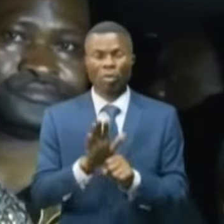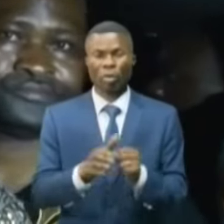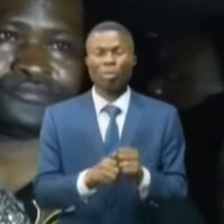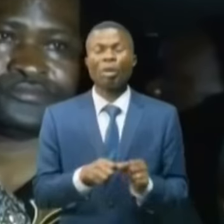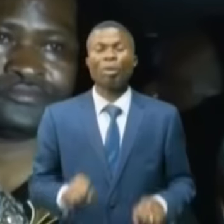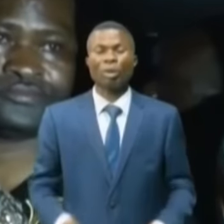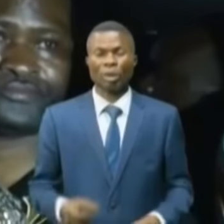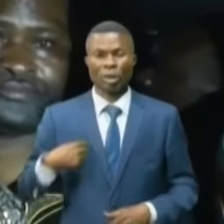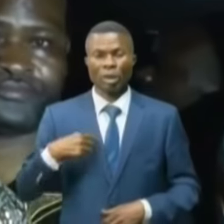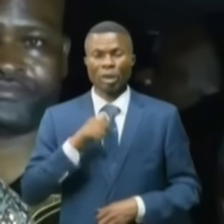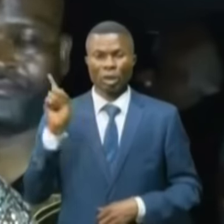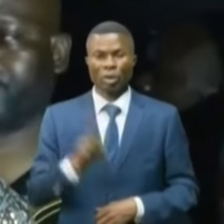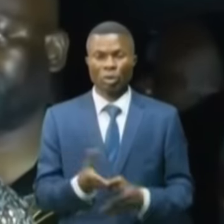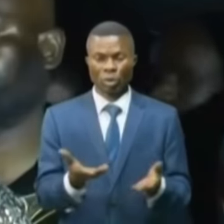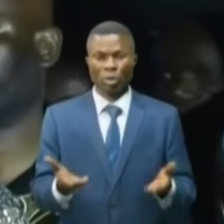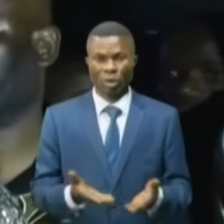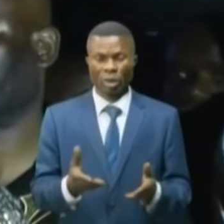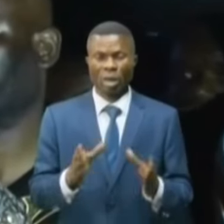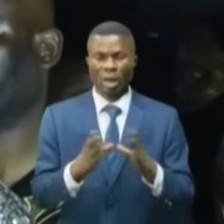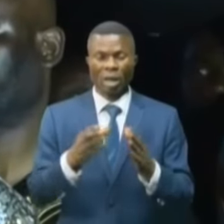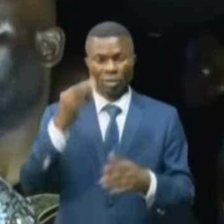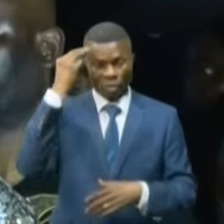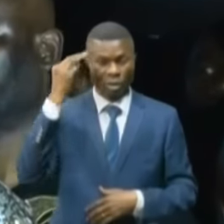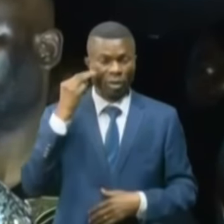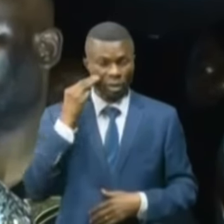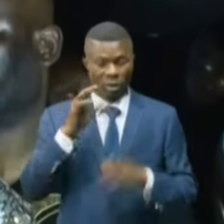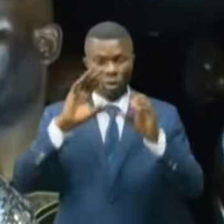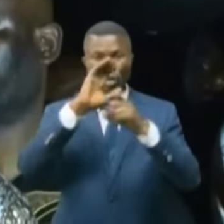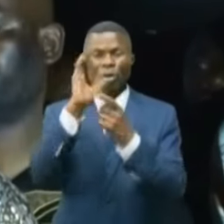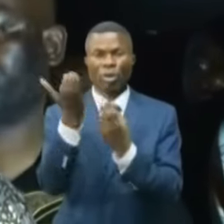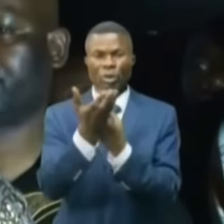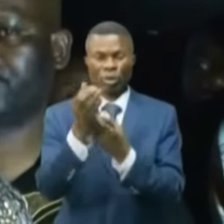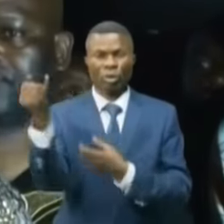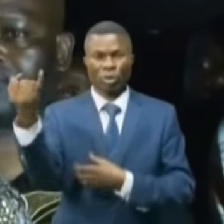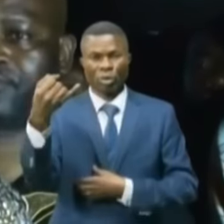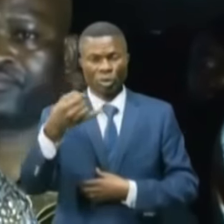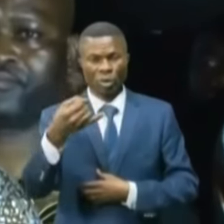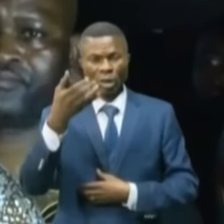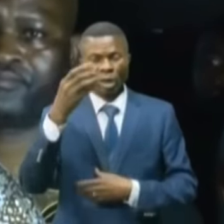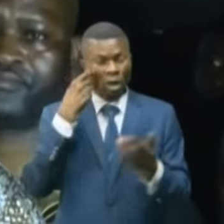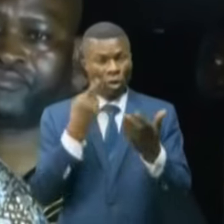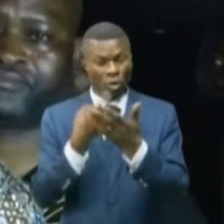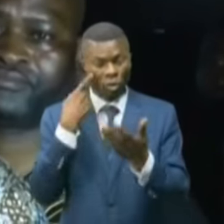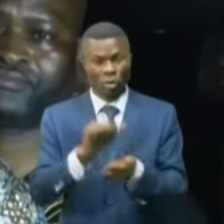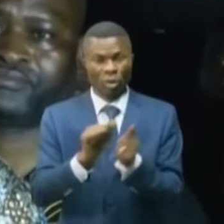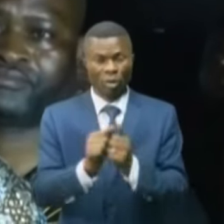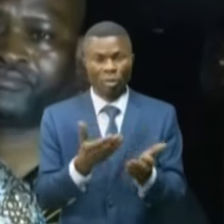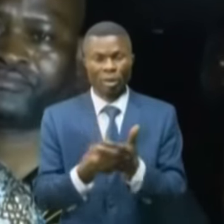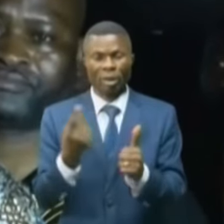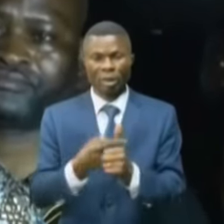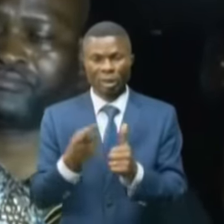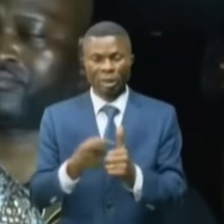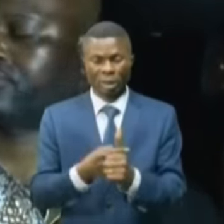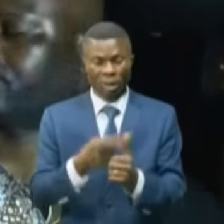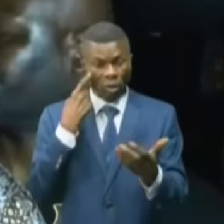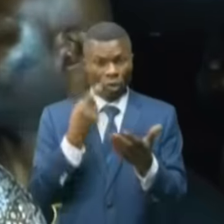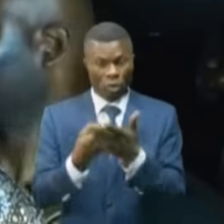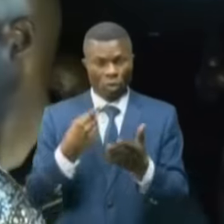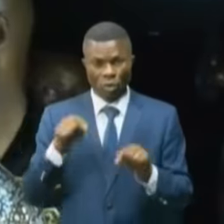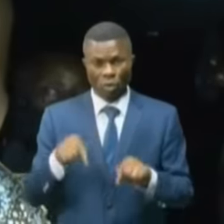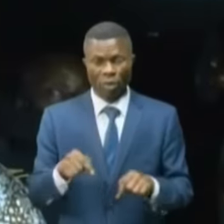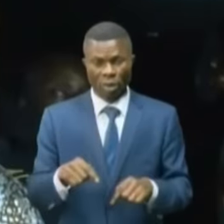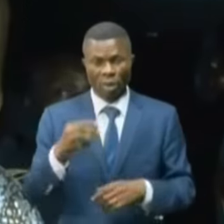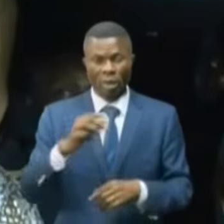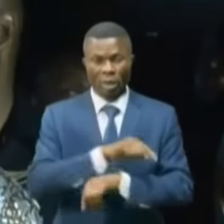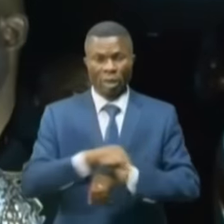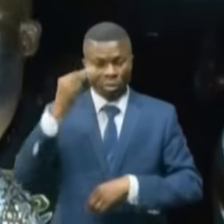donc on est venu ici rapidement avec la ministre de Culture et Arts pour pouvoir constater la situation. Premièrement, on constate que le